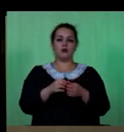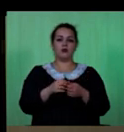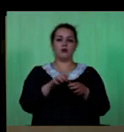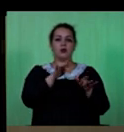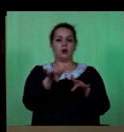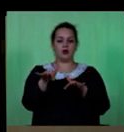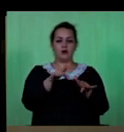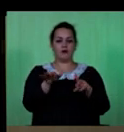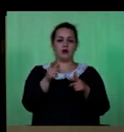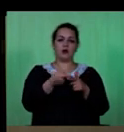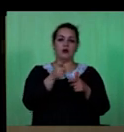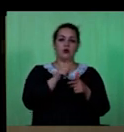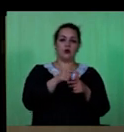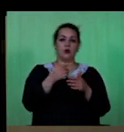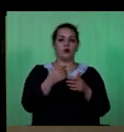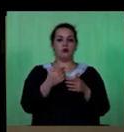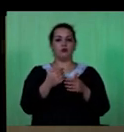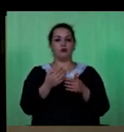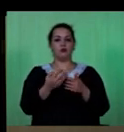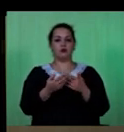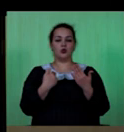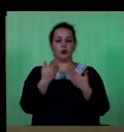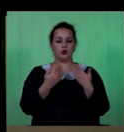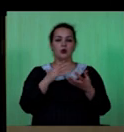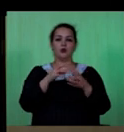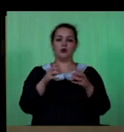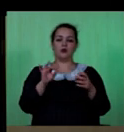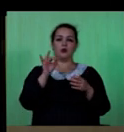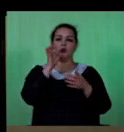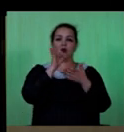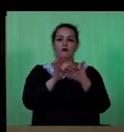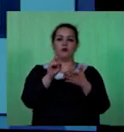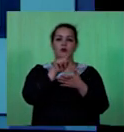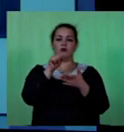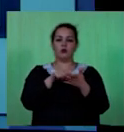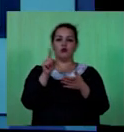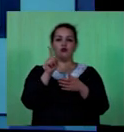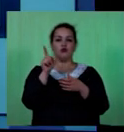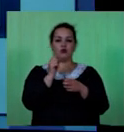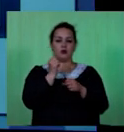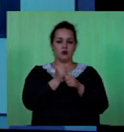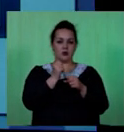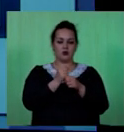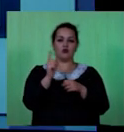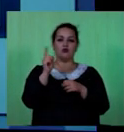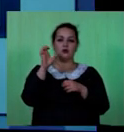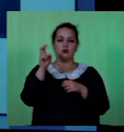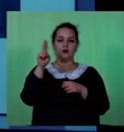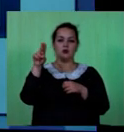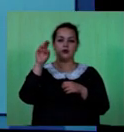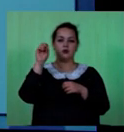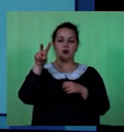действие или состояние предмета и отвечает на вопросы, что делать, что